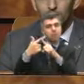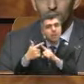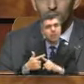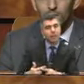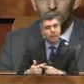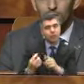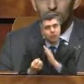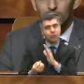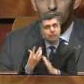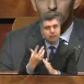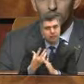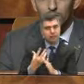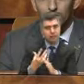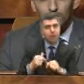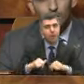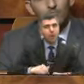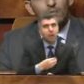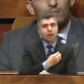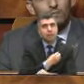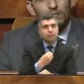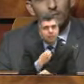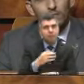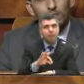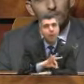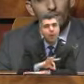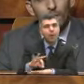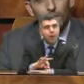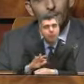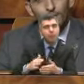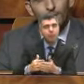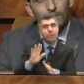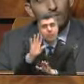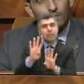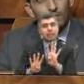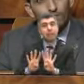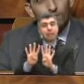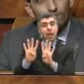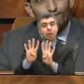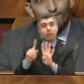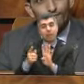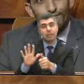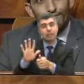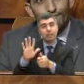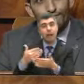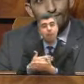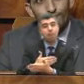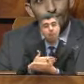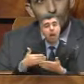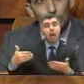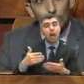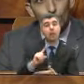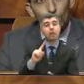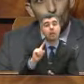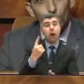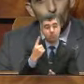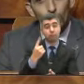على مستوى الميزانية او الموارد البشرية. 18.6 ديال المليار ديال الدرهم في مشروع قانون المالية ديال 2020، هذا